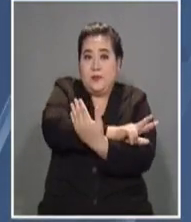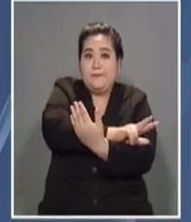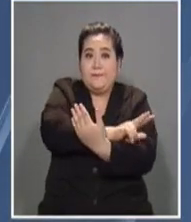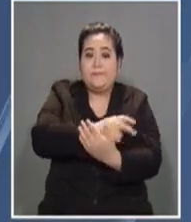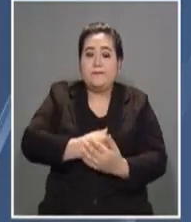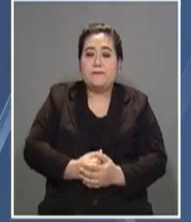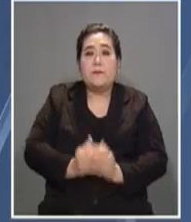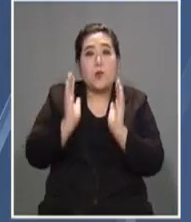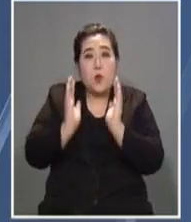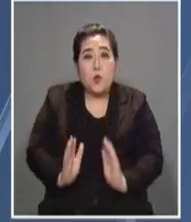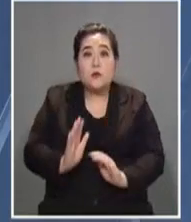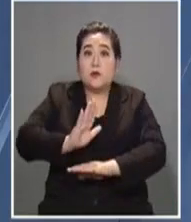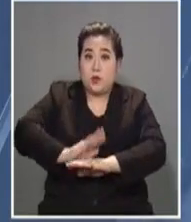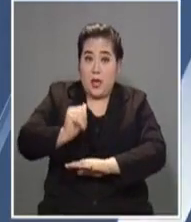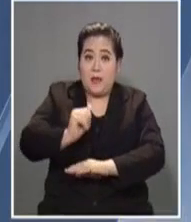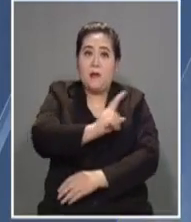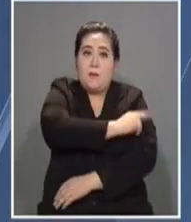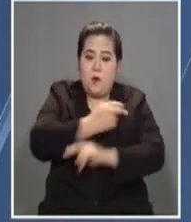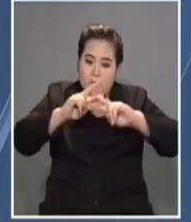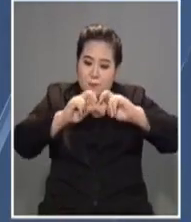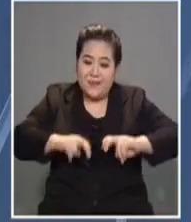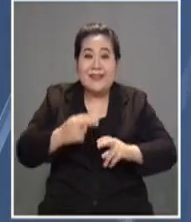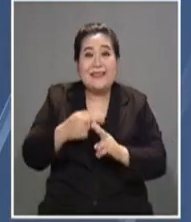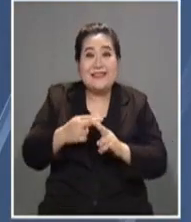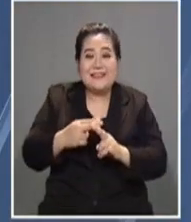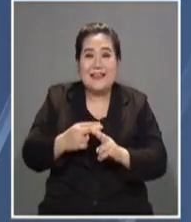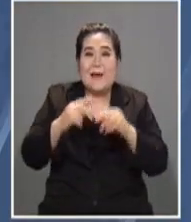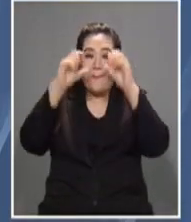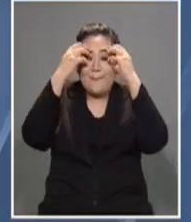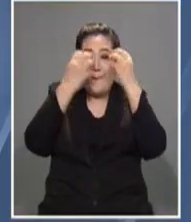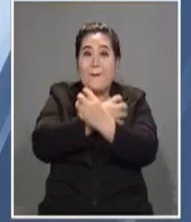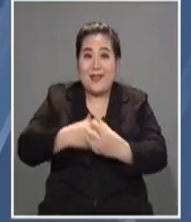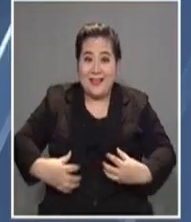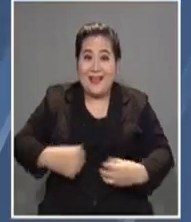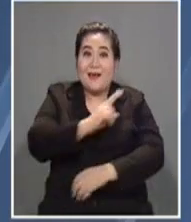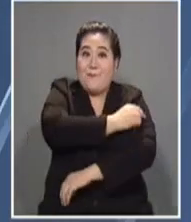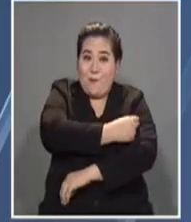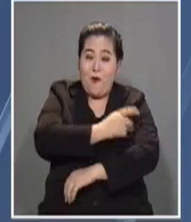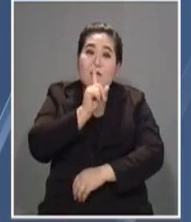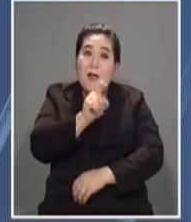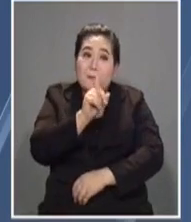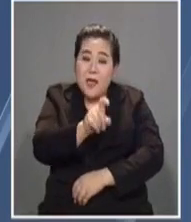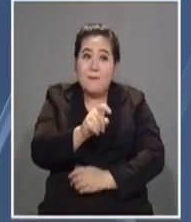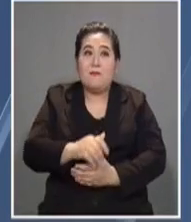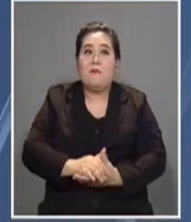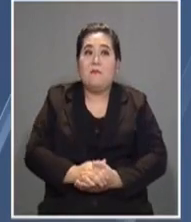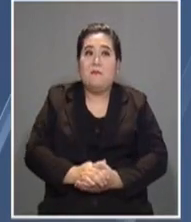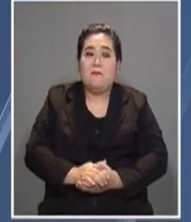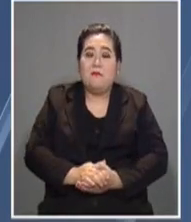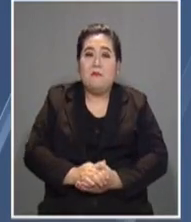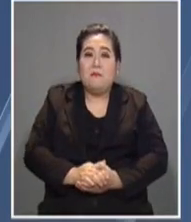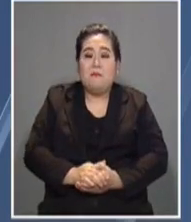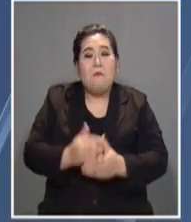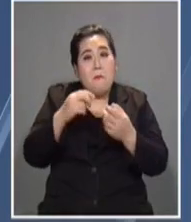ผู้เชี่ยวชาญนะครับหมอแล็บแพนด้าผู้สื่อข่าวเราก็ไปตรวจสอบข้อมูลนะครับ ค่ะ ปรากฏว่